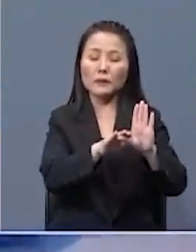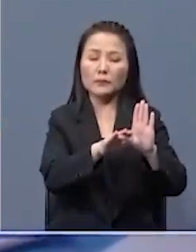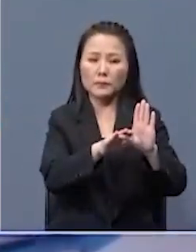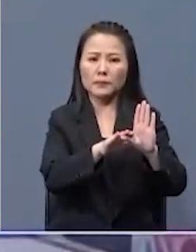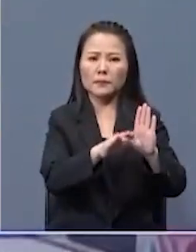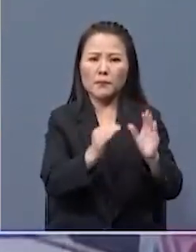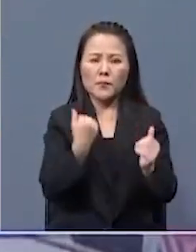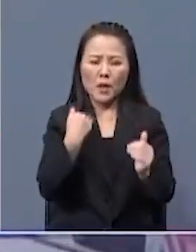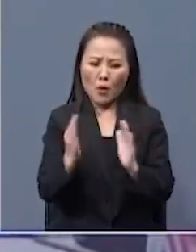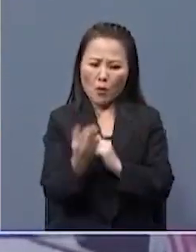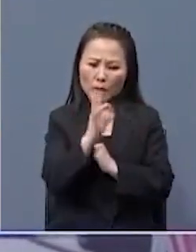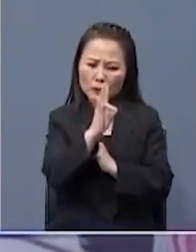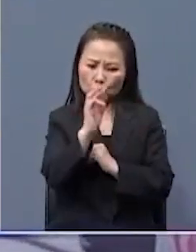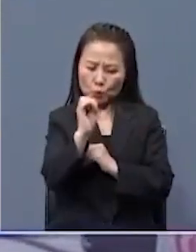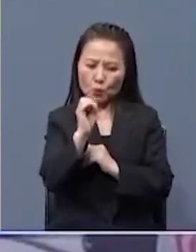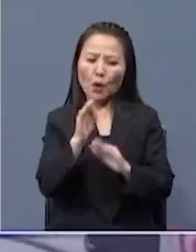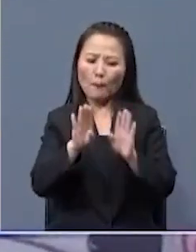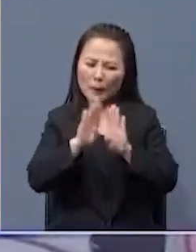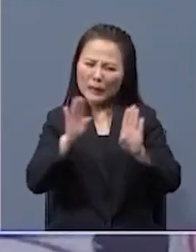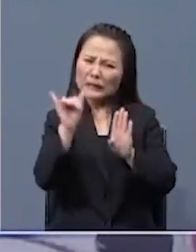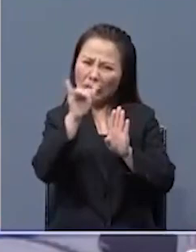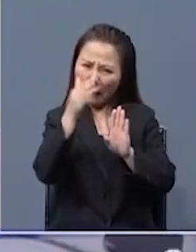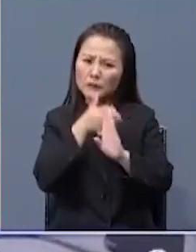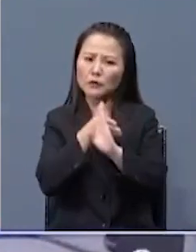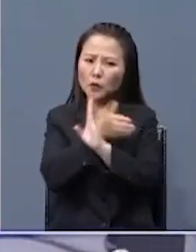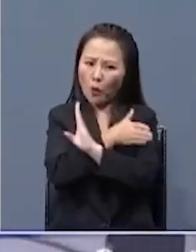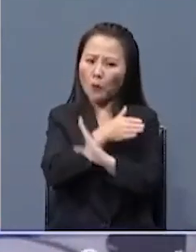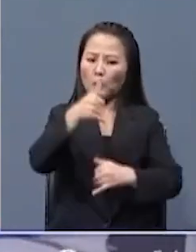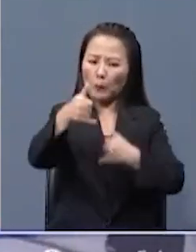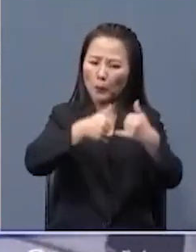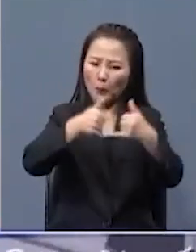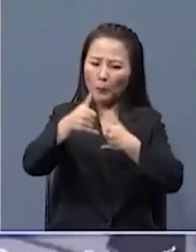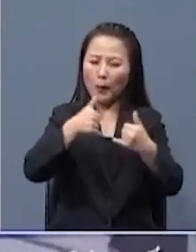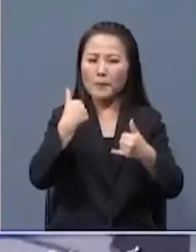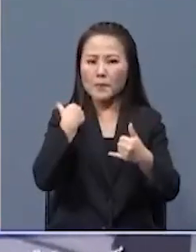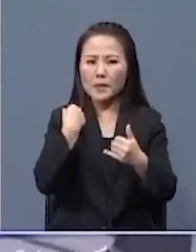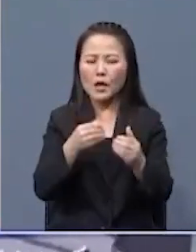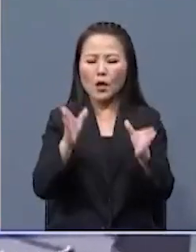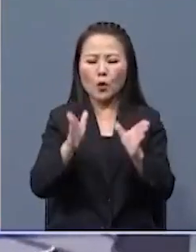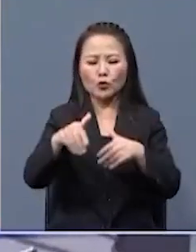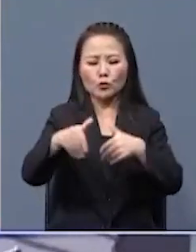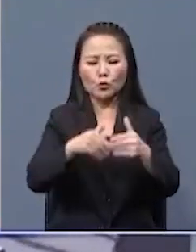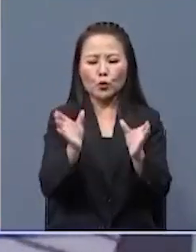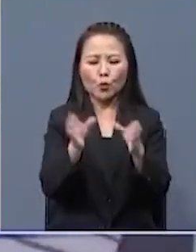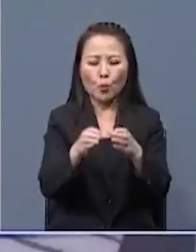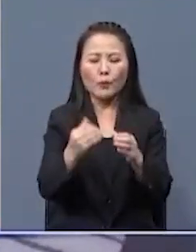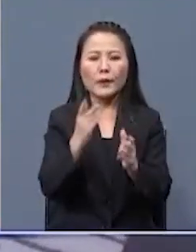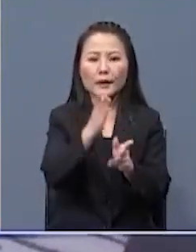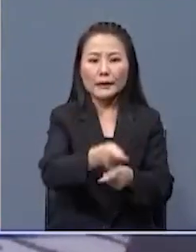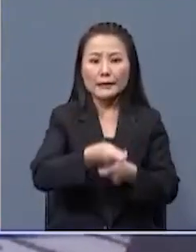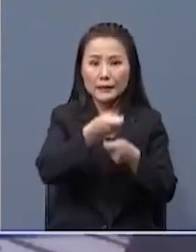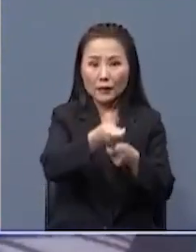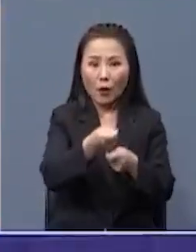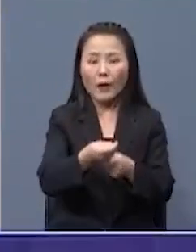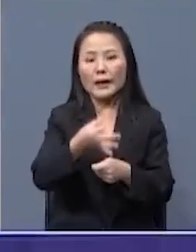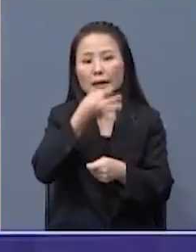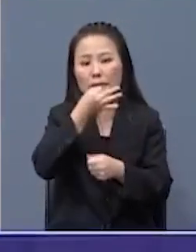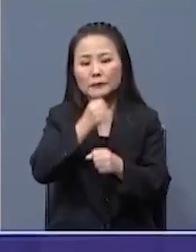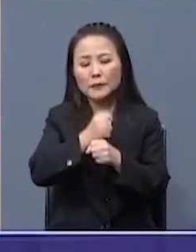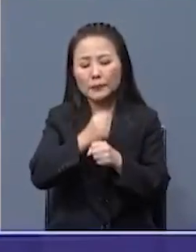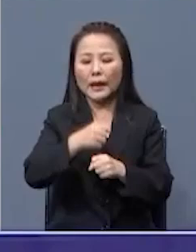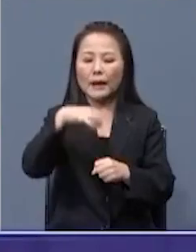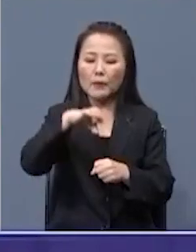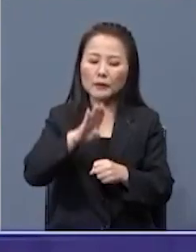ครับไปกันตั้งแต่7โมงก่อนที่จะเปิดรับสมัครอีกนะครับมีประชาชนหลายกลุ่มเลยนะครับมีทั้งเกษตรกรผู้ประกอบการ